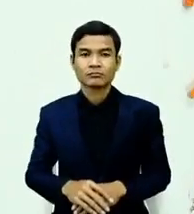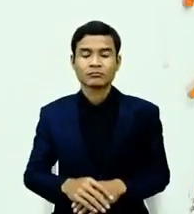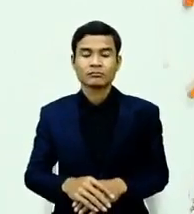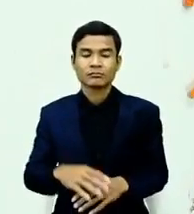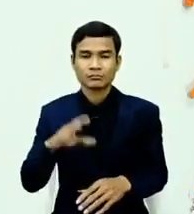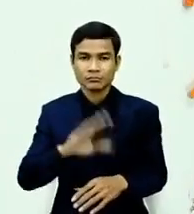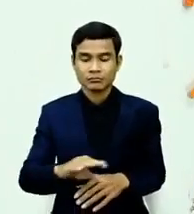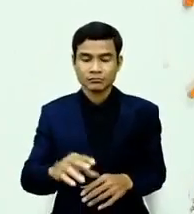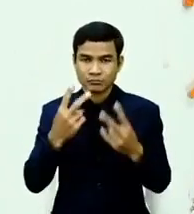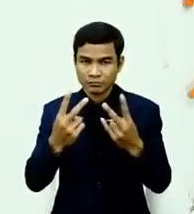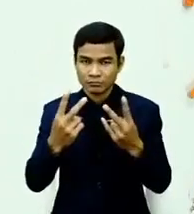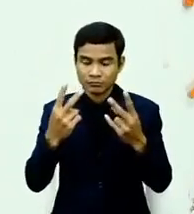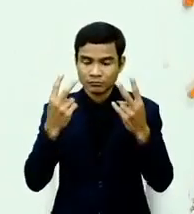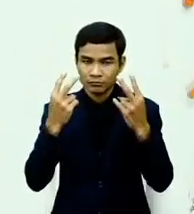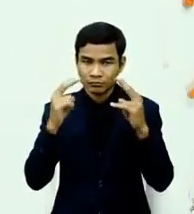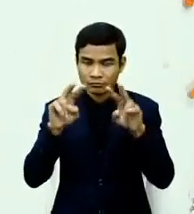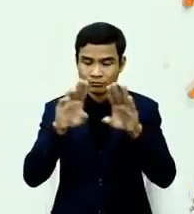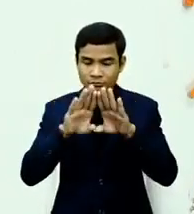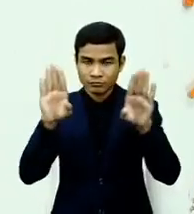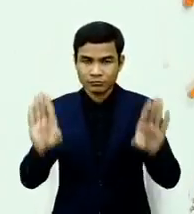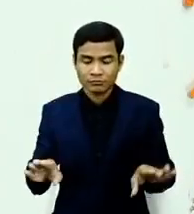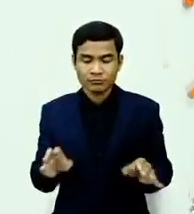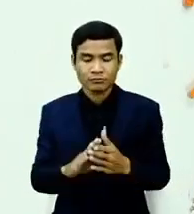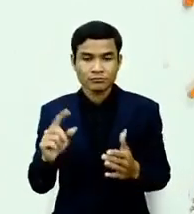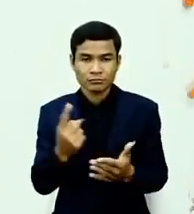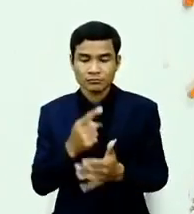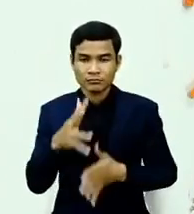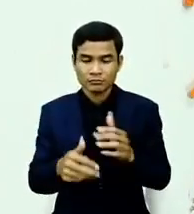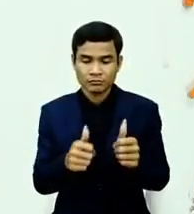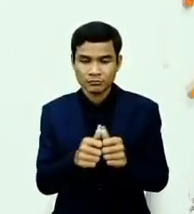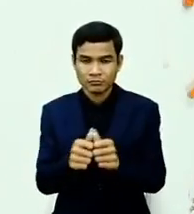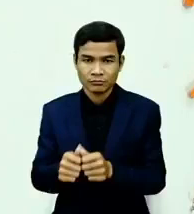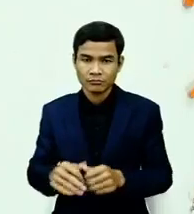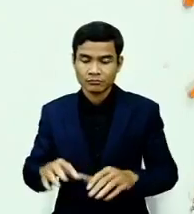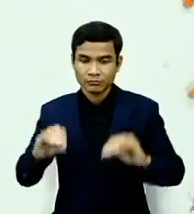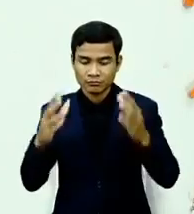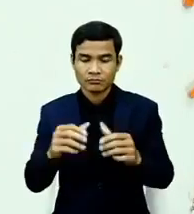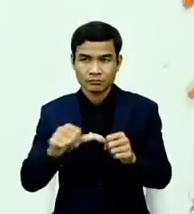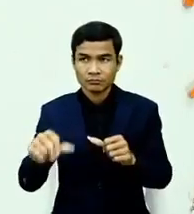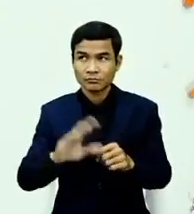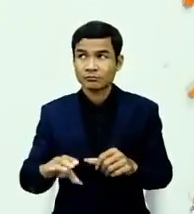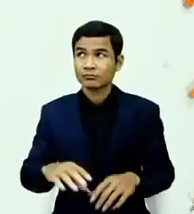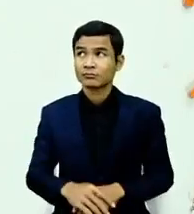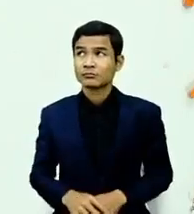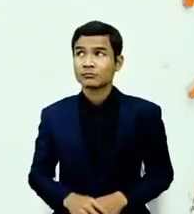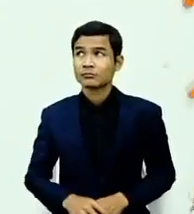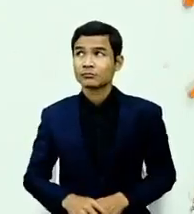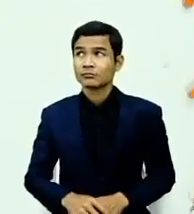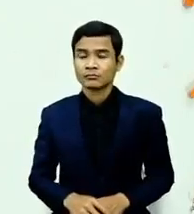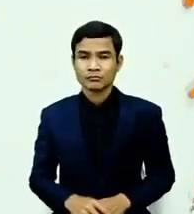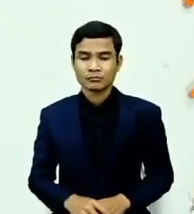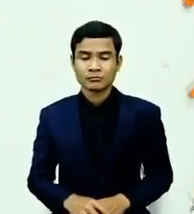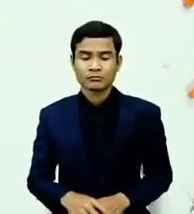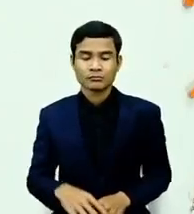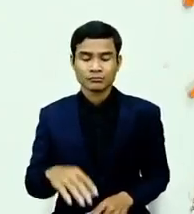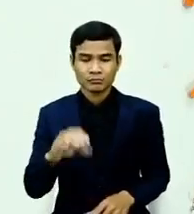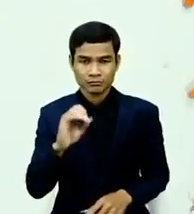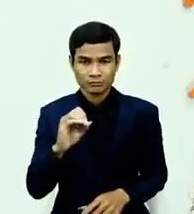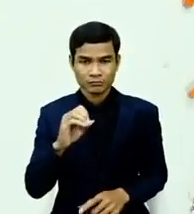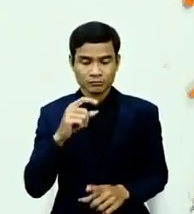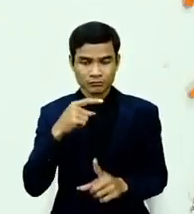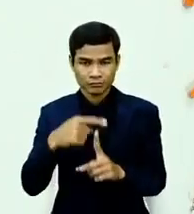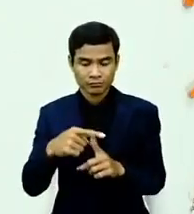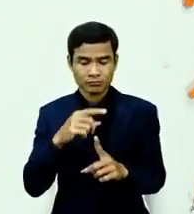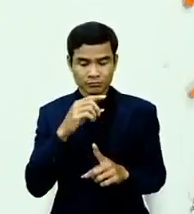អញ្ចឹងកូនក៏លេខមកមើលក្តារខៀនហើយកូនចូលរួមអានជាមួយអ្នកគ្រូជាបន្តទៀតណាចាតោះ0បូ